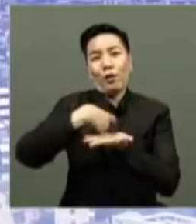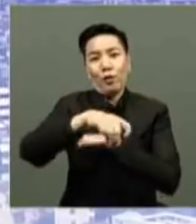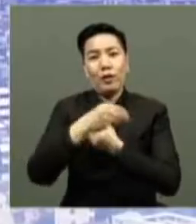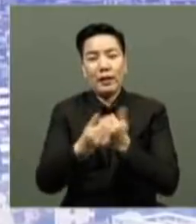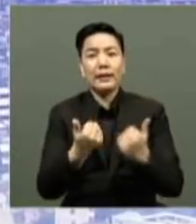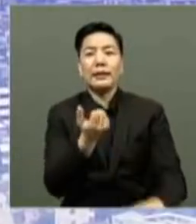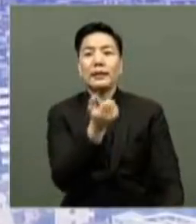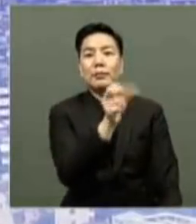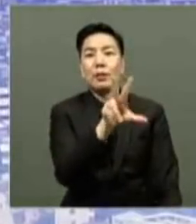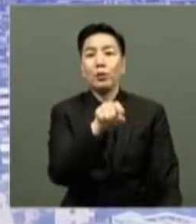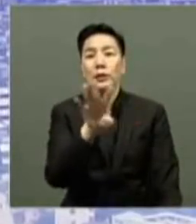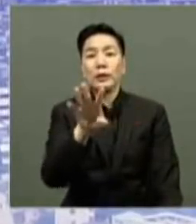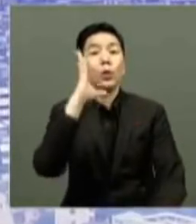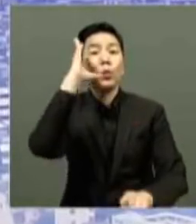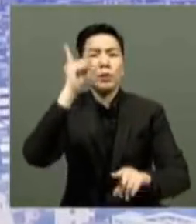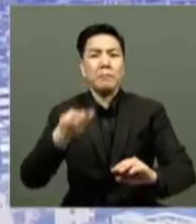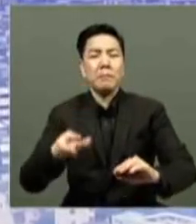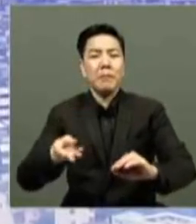ที่ผมเรียนว่าวันนี้ยังมีพี่น้องประชาชนอีกประมาณห้าแสนท่านนะครับที่ท่านยังไม่ได้มาให้ข้อมูลเพิ่มเติมก็ขอความรู้นะครับว่าท่านรีบให้ข้อมูลเพิ่มเติมตรงนี้เพื่อที่การคัดกรองท่านจะได้ทราบผลเร็วๆนะครับอีกส่วนหนึ่งก็คือส่วนที่ผู้พิทักษ์สิทธิ์ลงไปพบเจอท่านนะครับแล้วก็ได้มีการยืนยันข้อมูลการประกอบอาชีพที่ถูกต้องของท่านแล้วเนี่ยส่งกลับมาที่ระบบระบบก็จะมีการผ่านเกณฑ์ให้ท่านโดยเร็วแล้วก็โอนเงินเร็วนะครับโดยศึก3.4